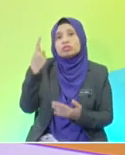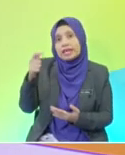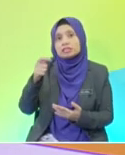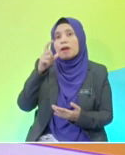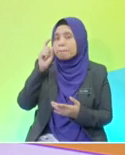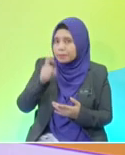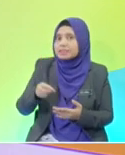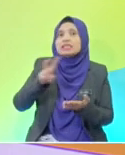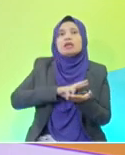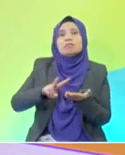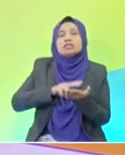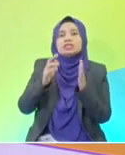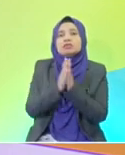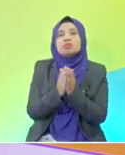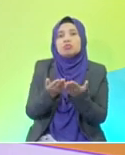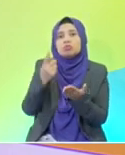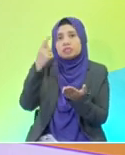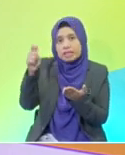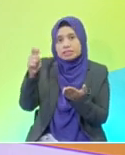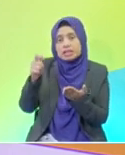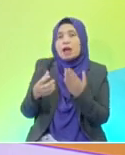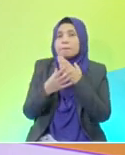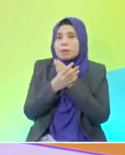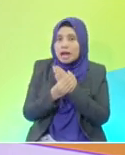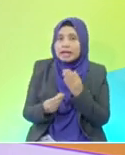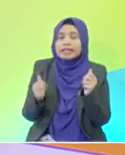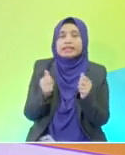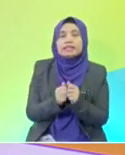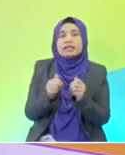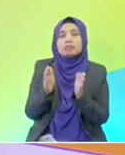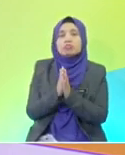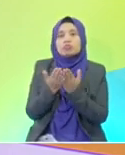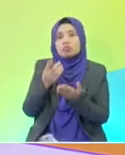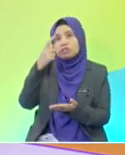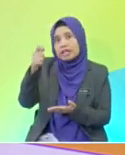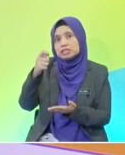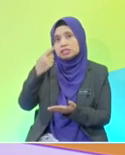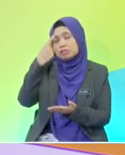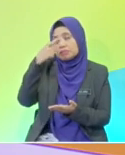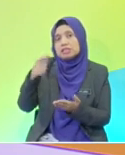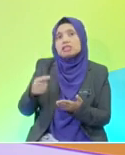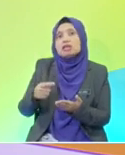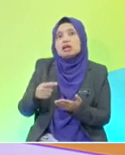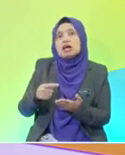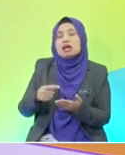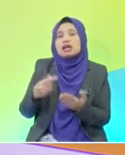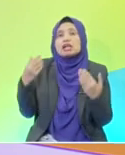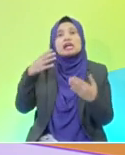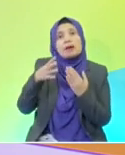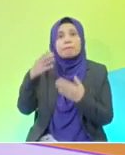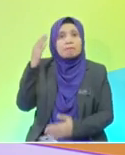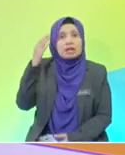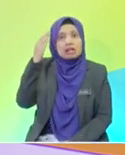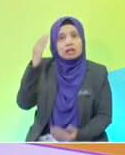buku untuk menjawab soal dan berkaitan dengan pengetahuan dan juga pemahaman tadi